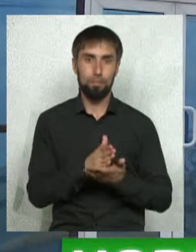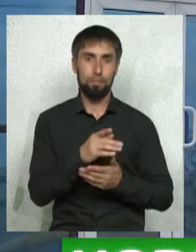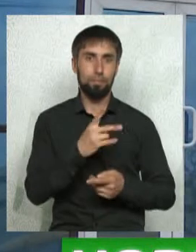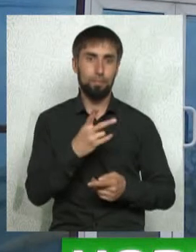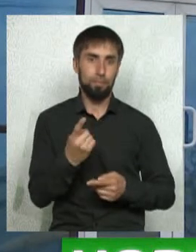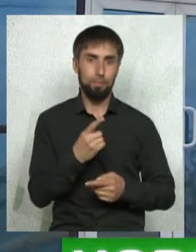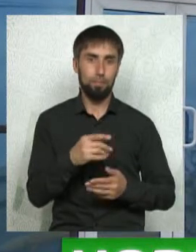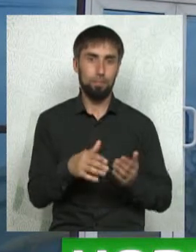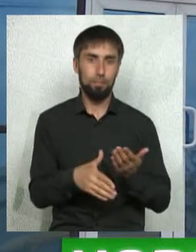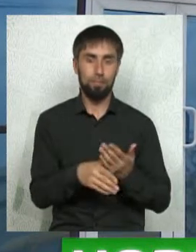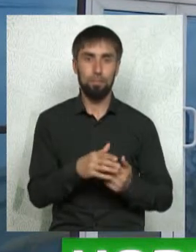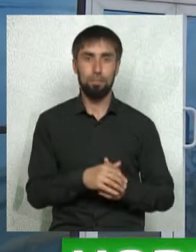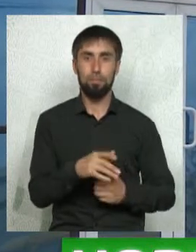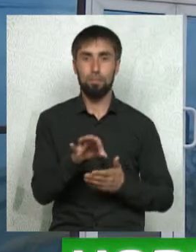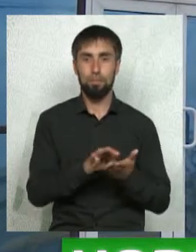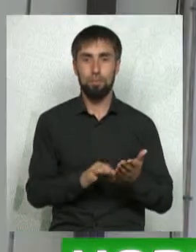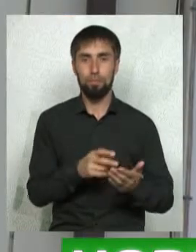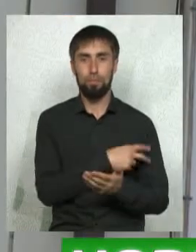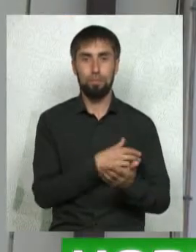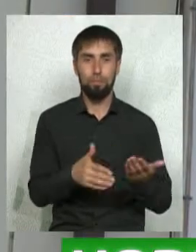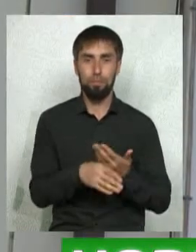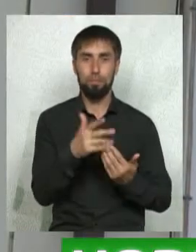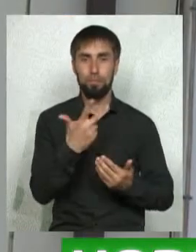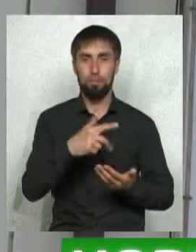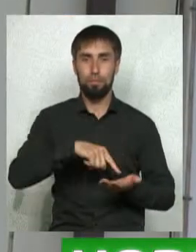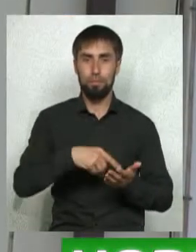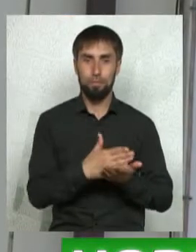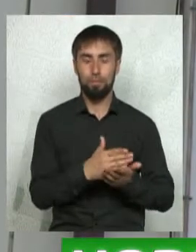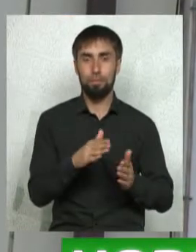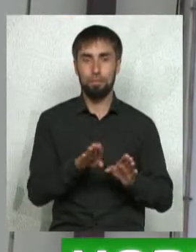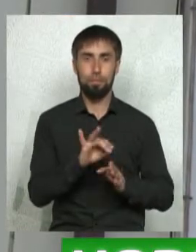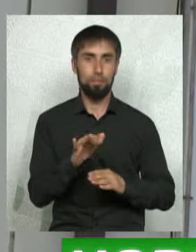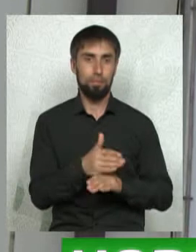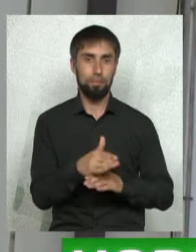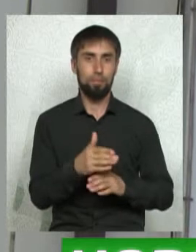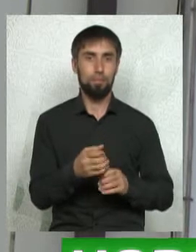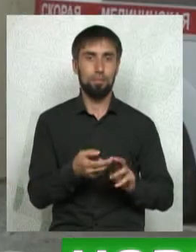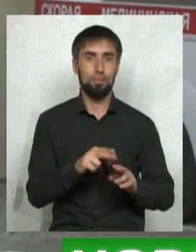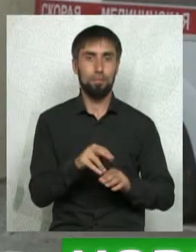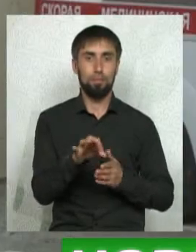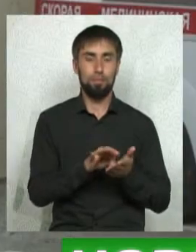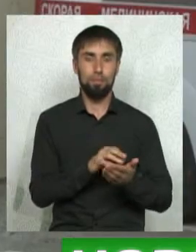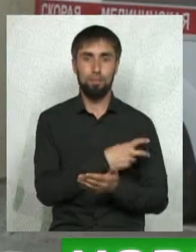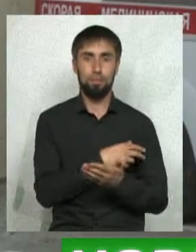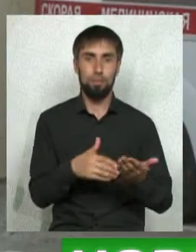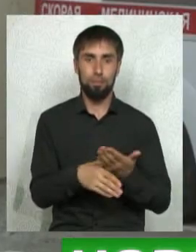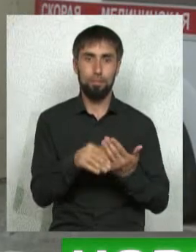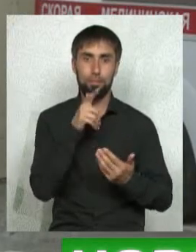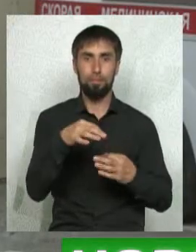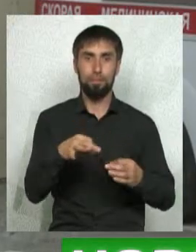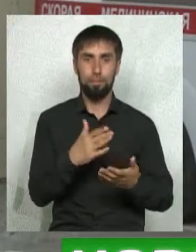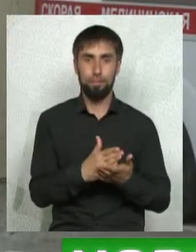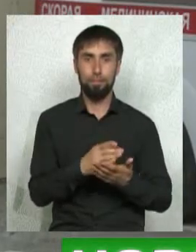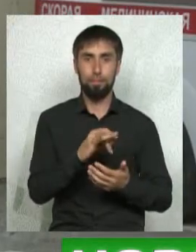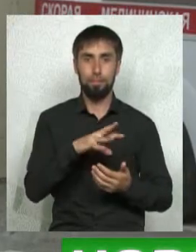Скорая медицинская помощь в республике представлена тремя станциями и столькими же отделениями скорой медпомощи, которые оснащены автомобилями